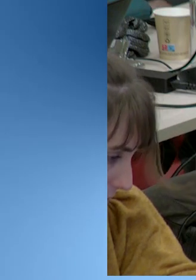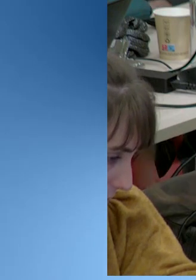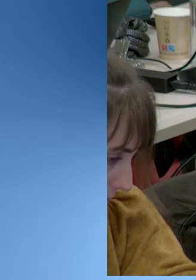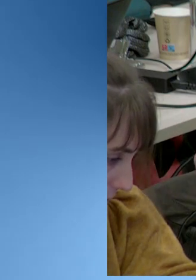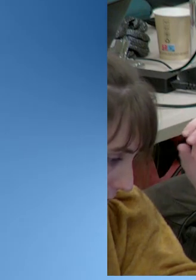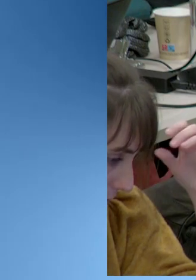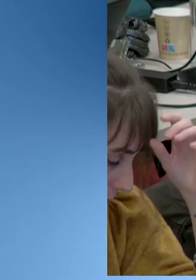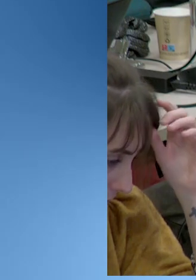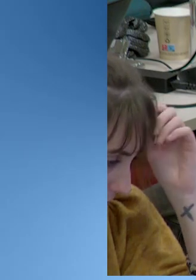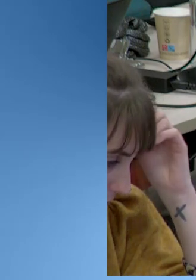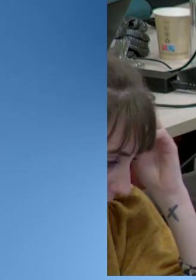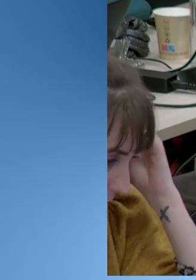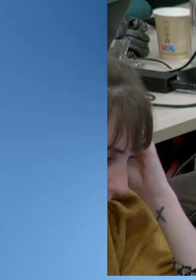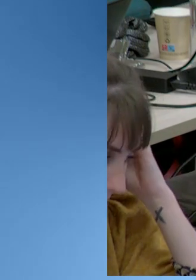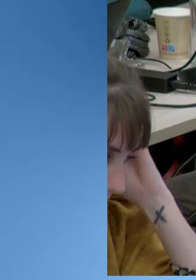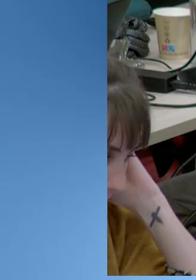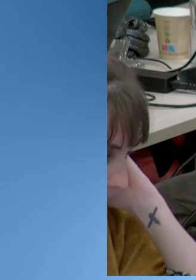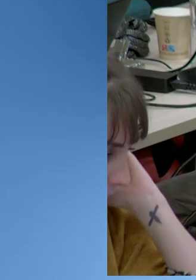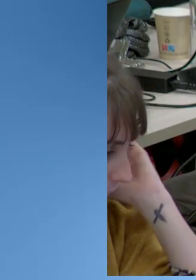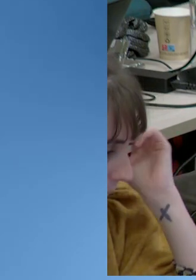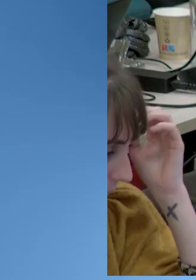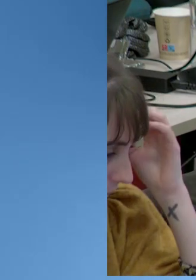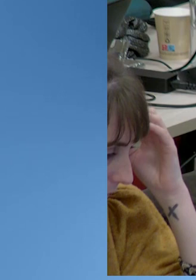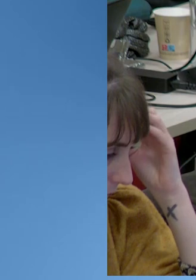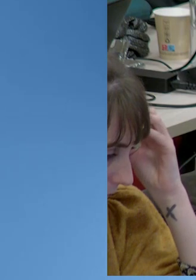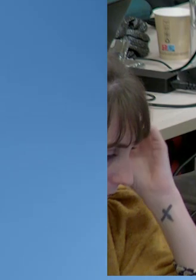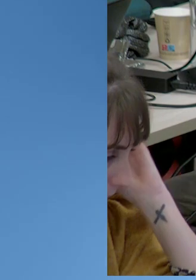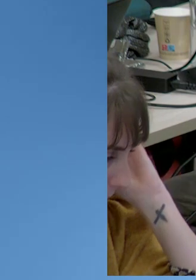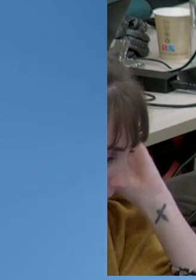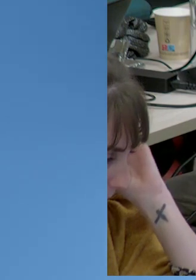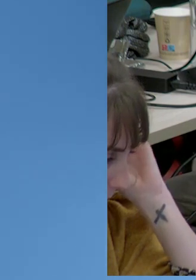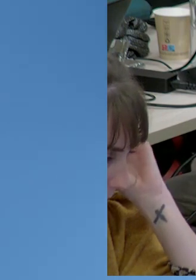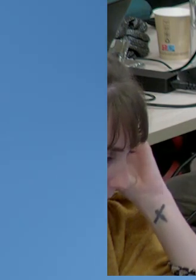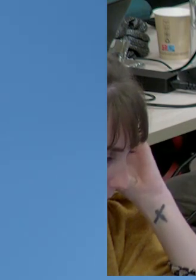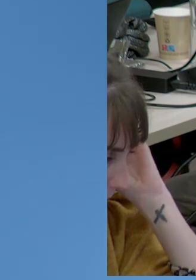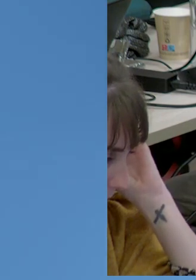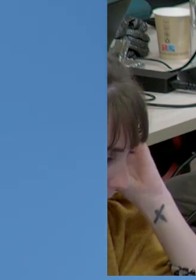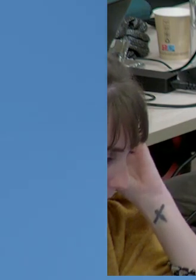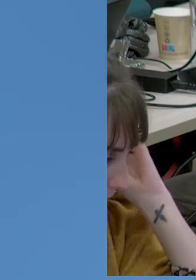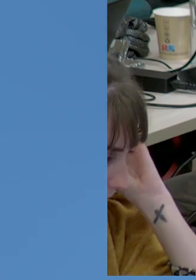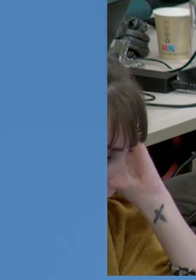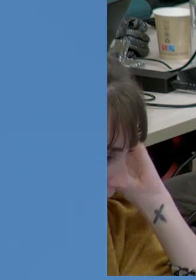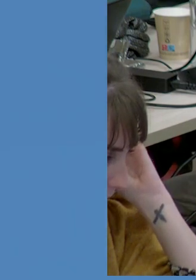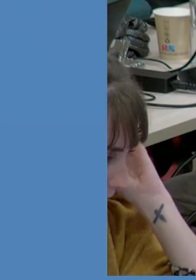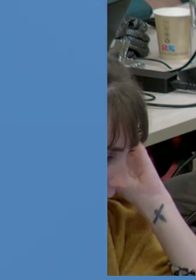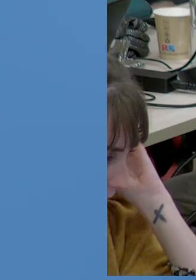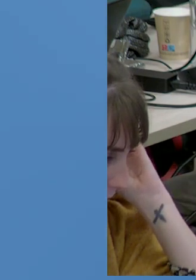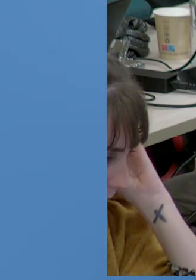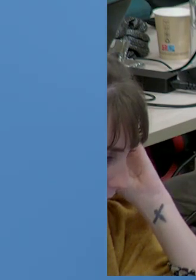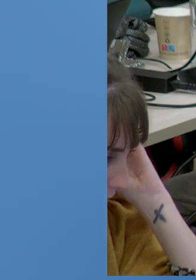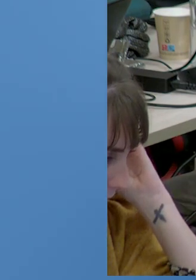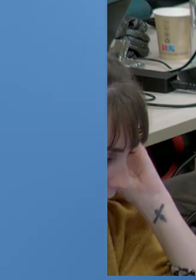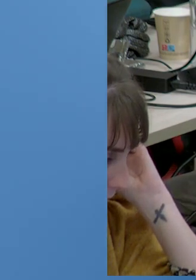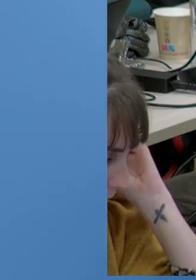et certains commerçants qui sont je quand même tiens à le rappeler peu nombreux dans cette situation n'ont pas été retenu pour